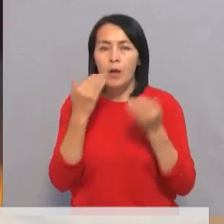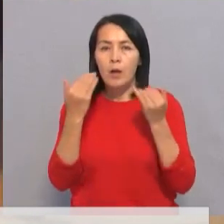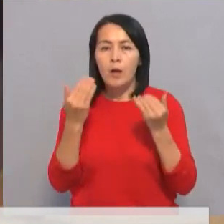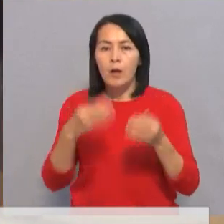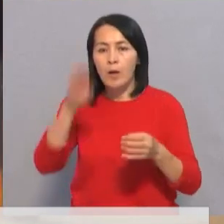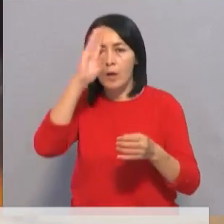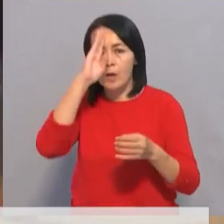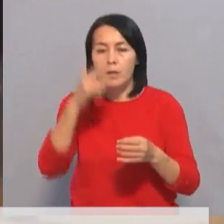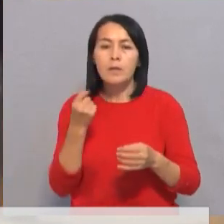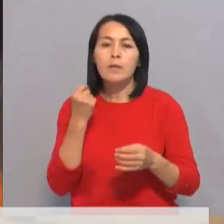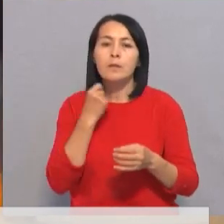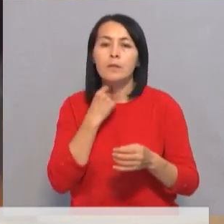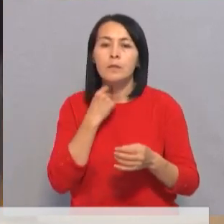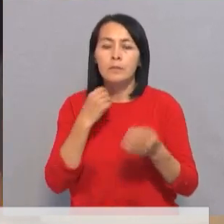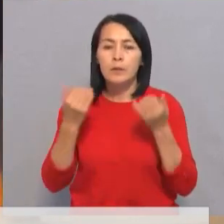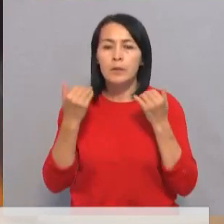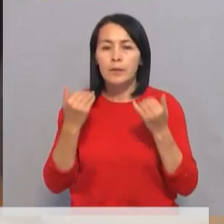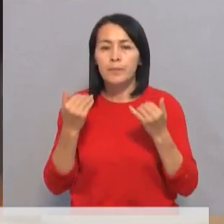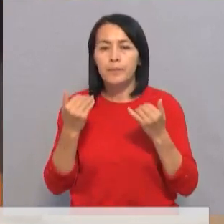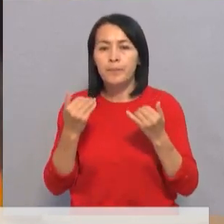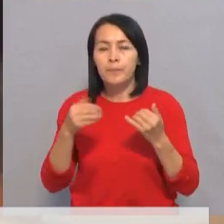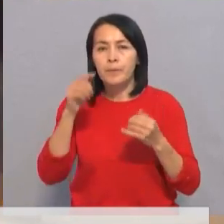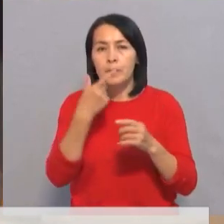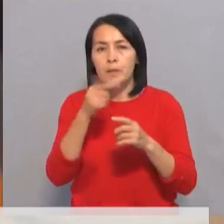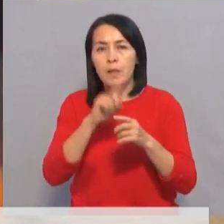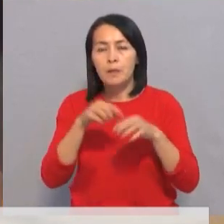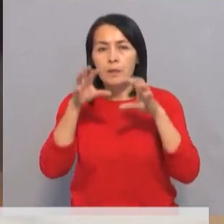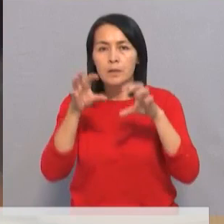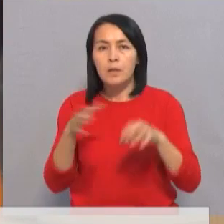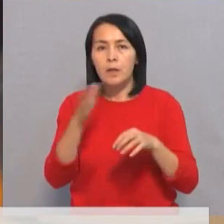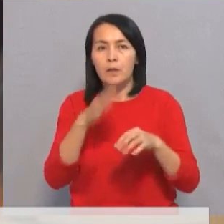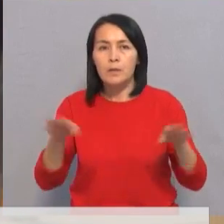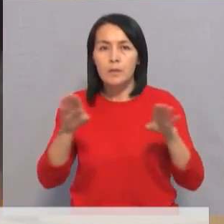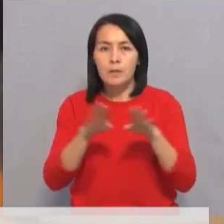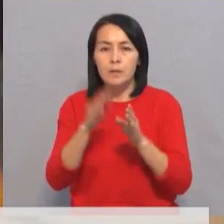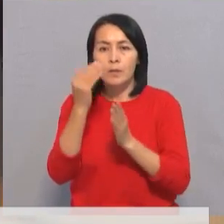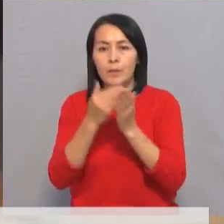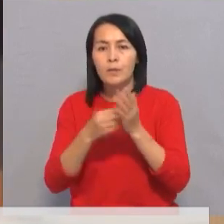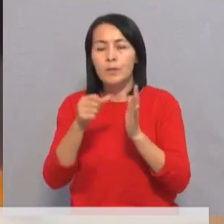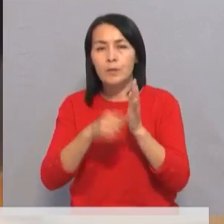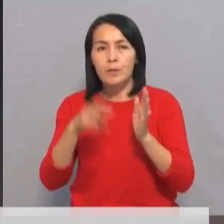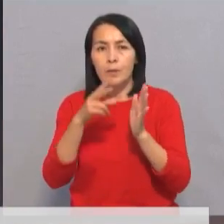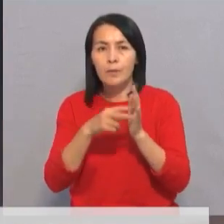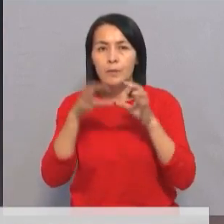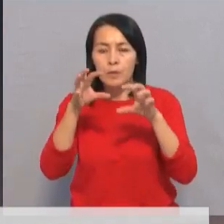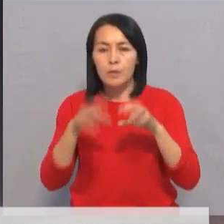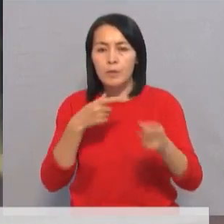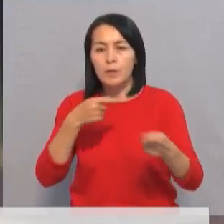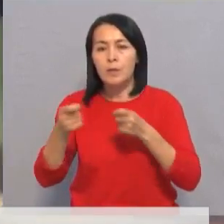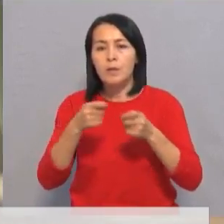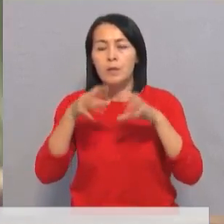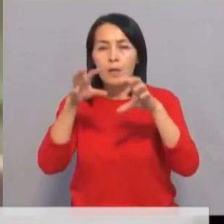что мужчина находится в состоянии алкогольного опьянения. За это правонарушение, в соответствии со статьей 608 Кодекса об